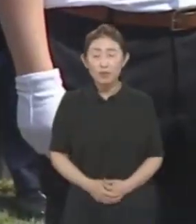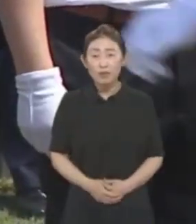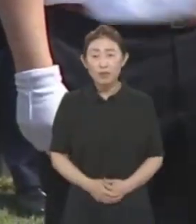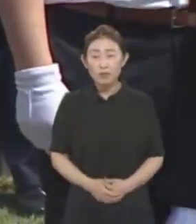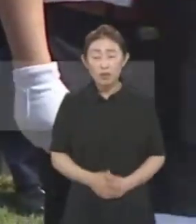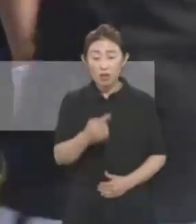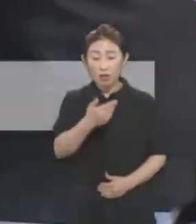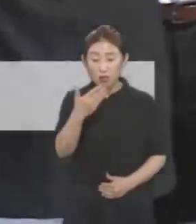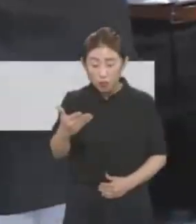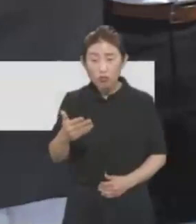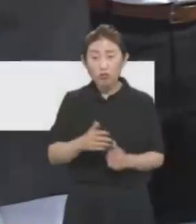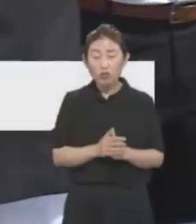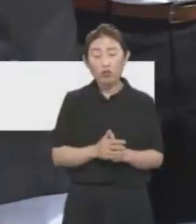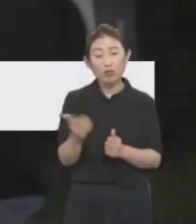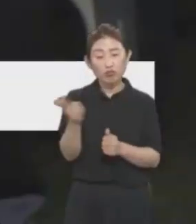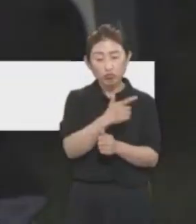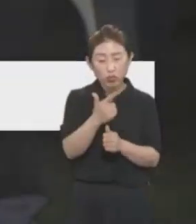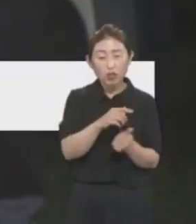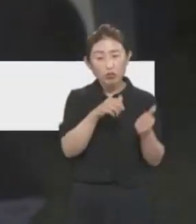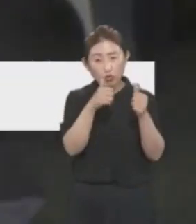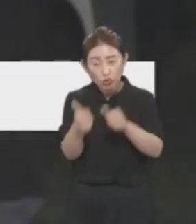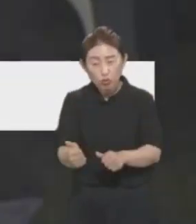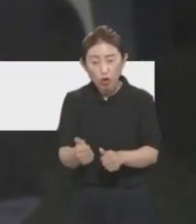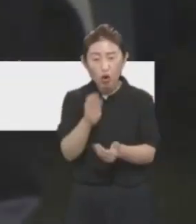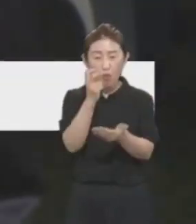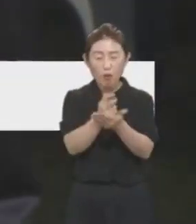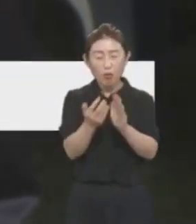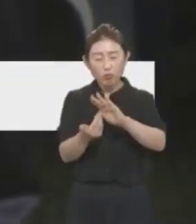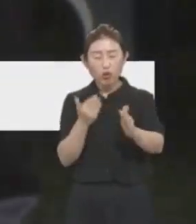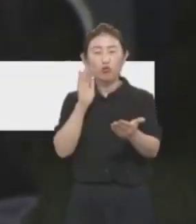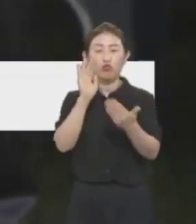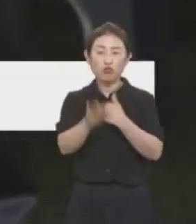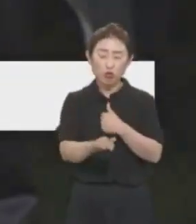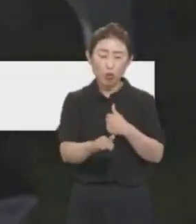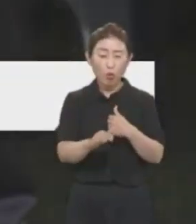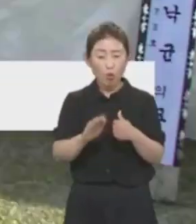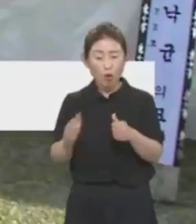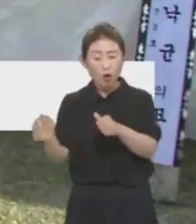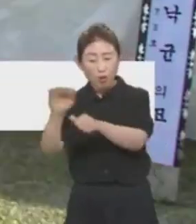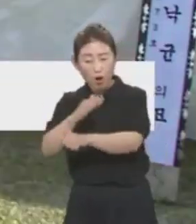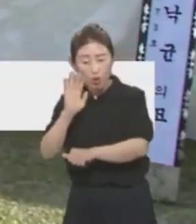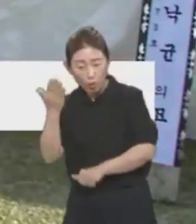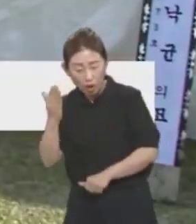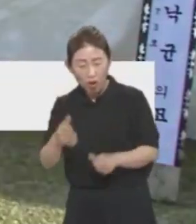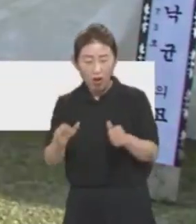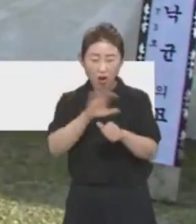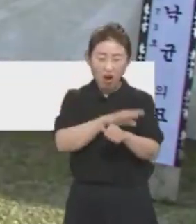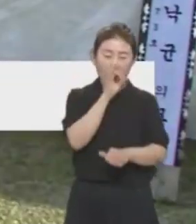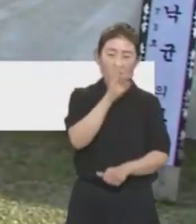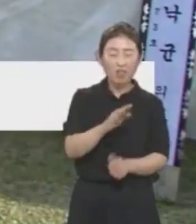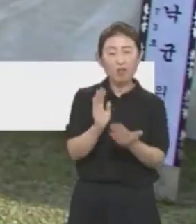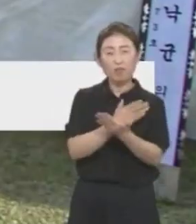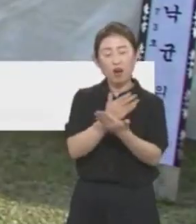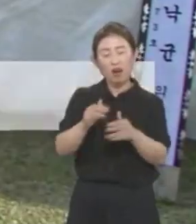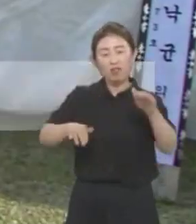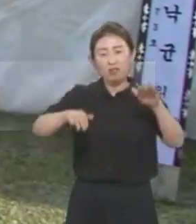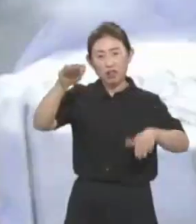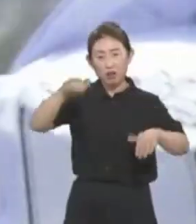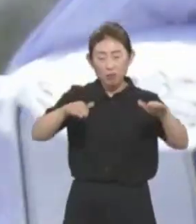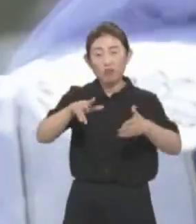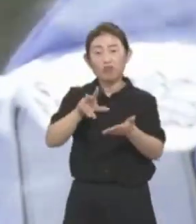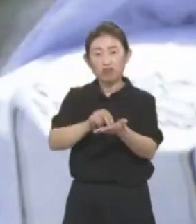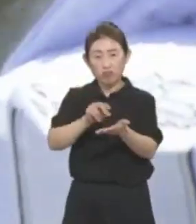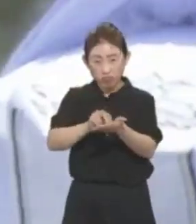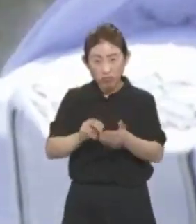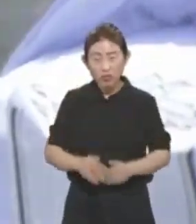같은 소방활동 중 순직했는데도 사망 시기가 다르다는 이유로 현충원에 안장되지 못하는 건 형평성에 어긋난다는